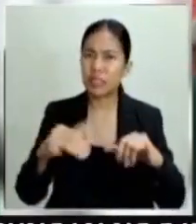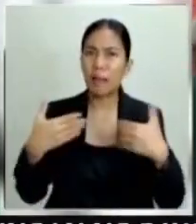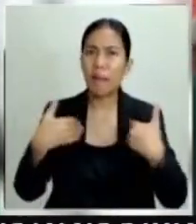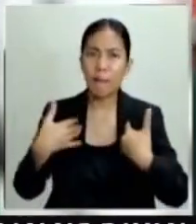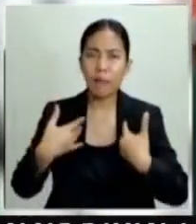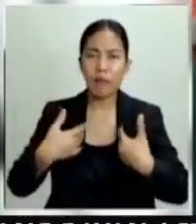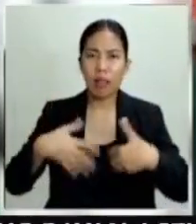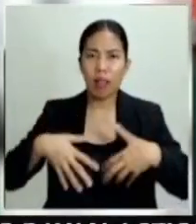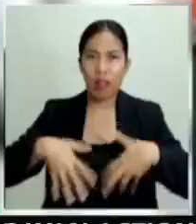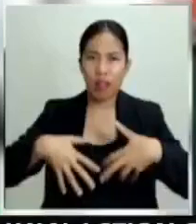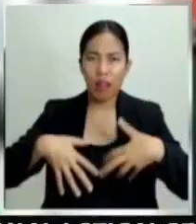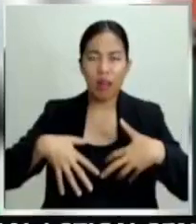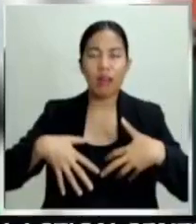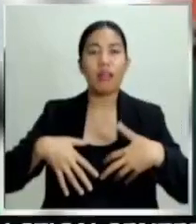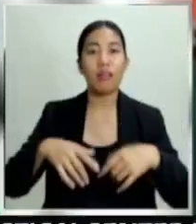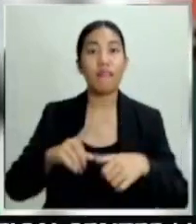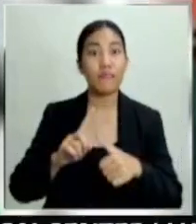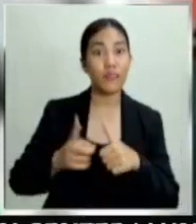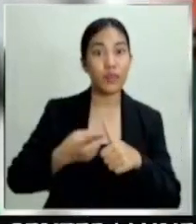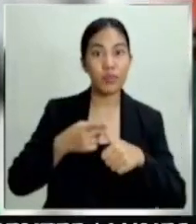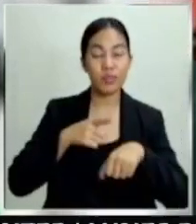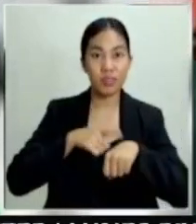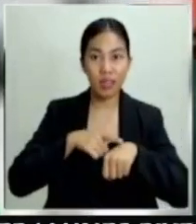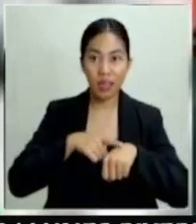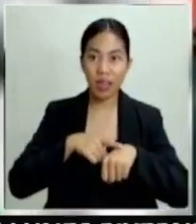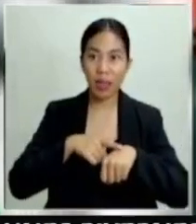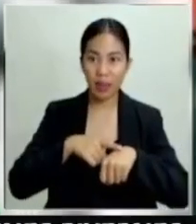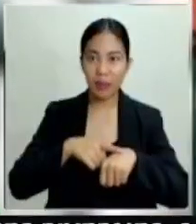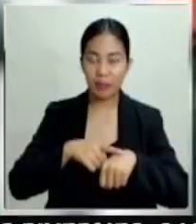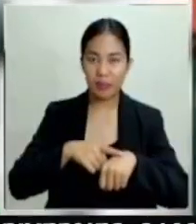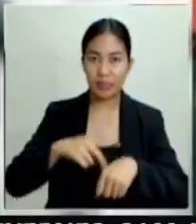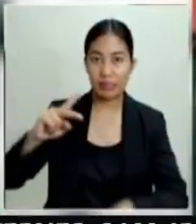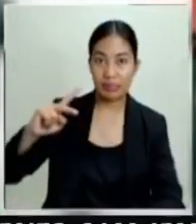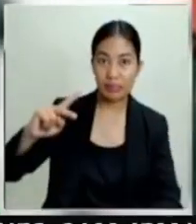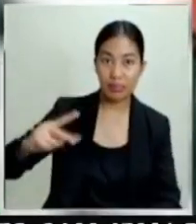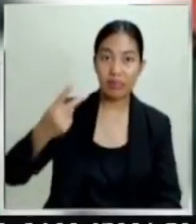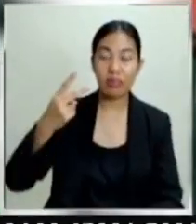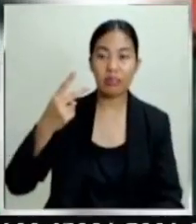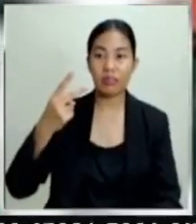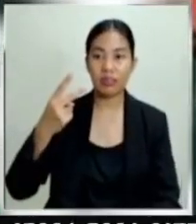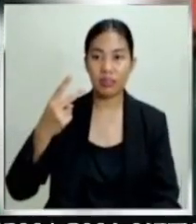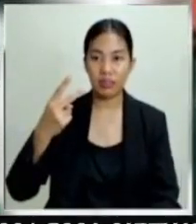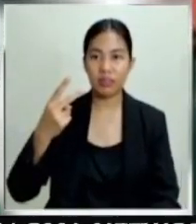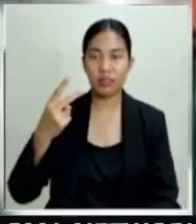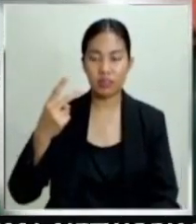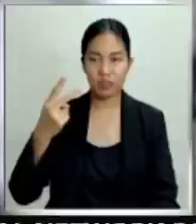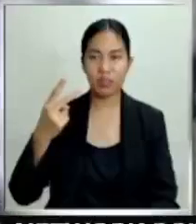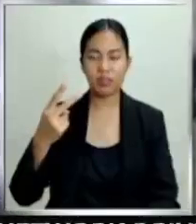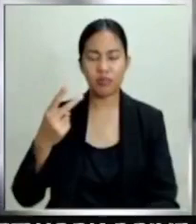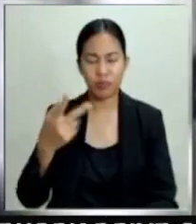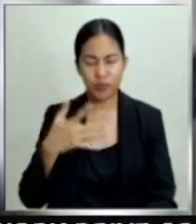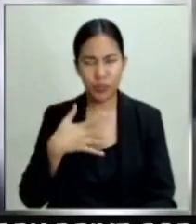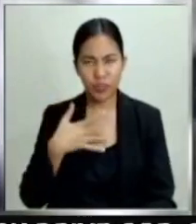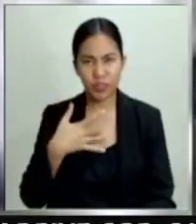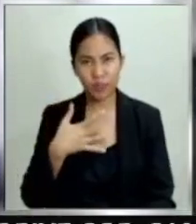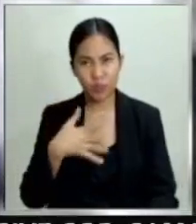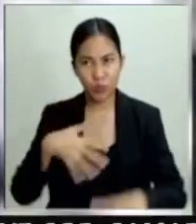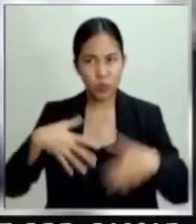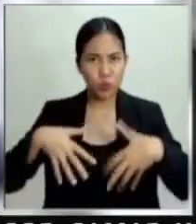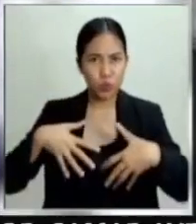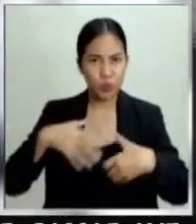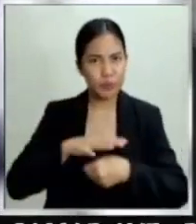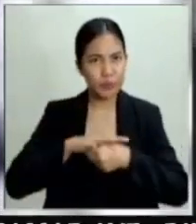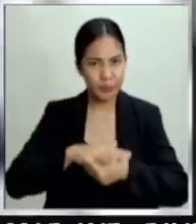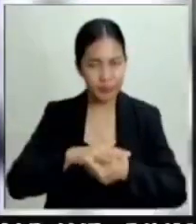ako kasi first time ko po maging secondary and may kaba pa rin po, may pressure pa rin po. Kung may lamang